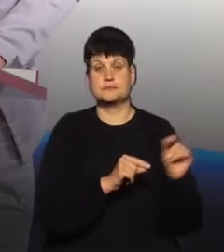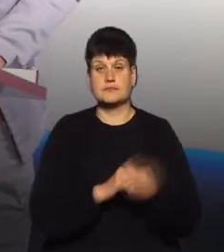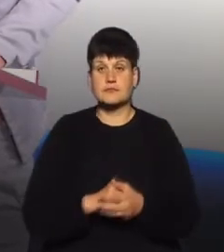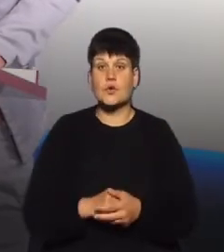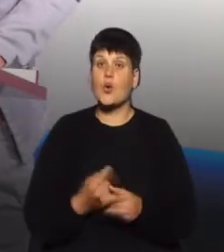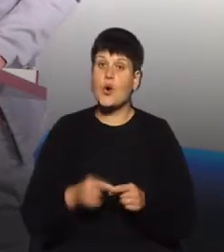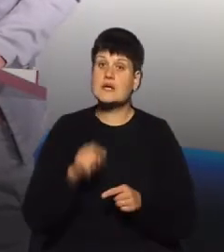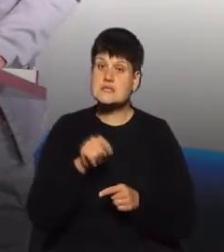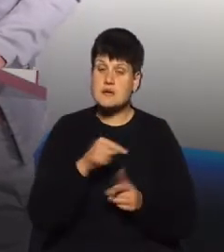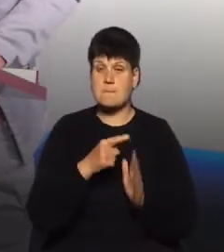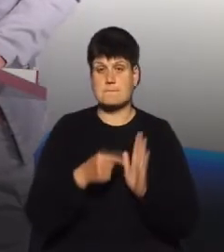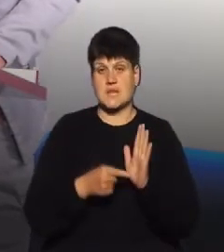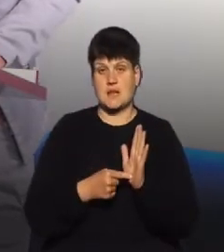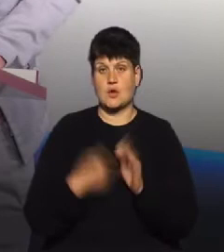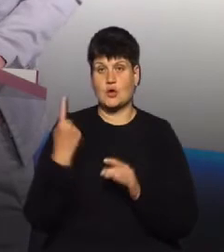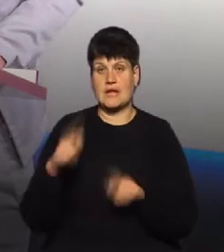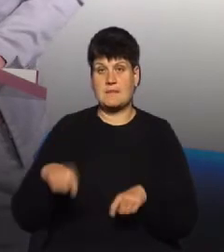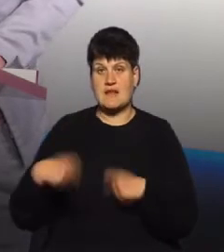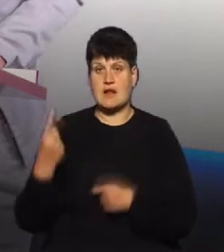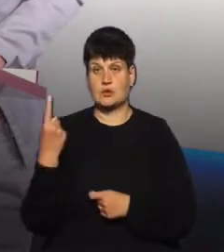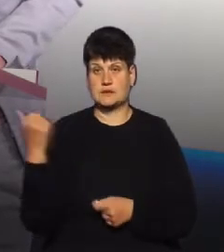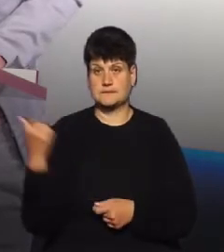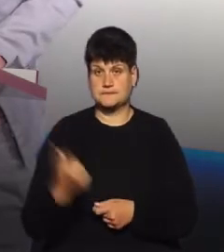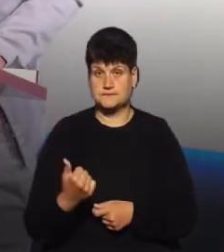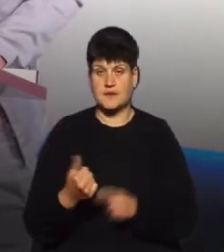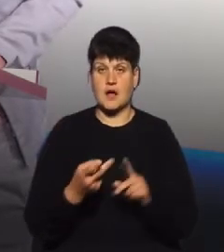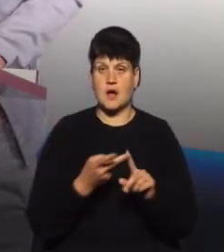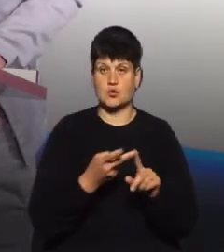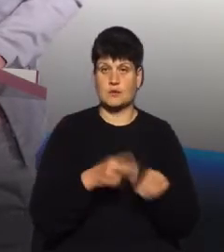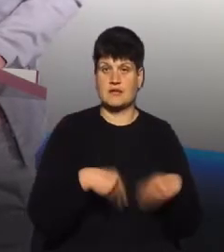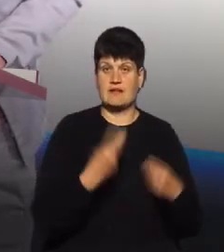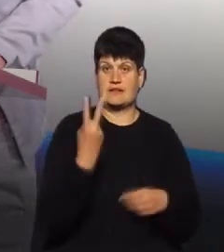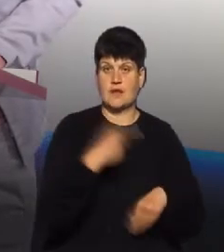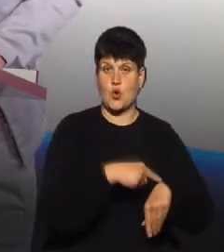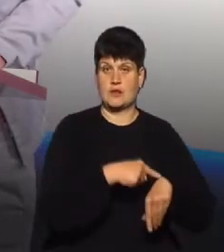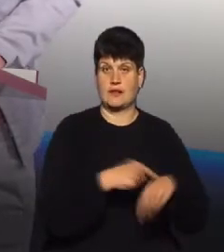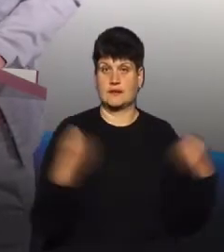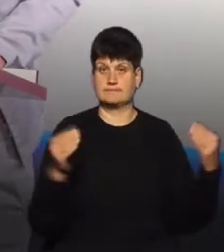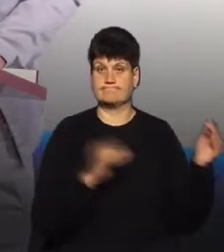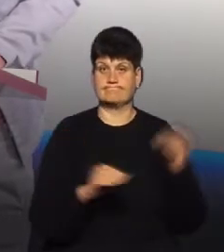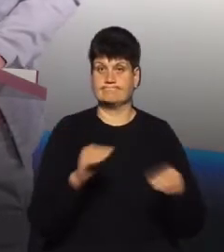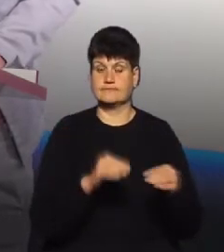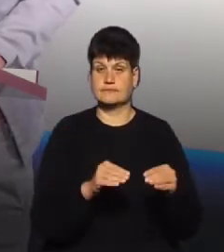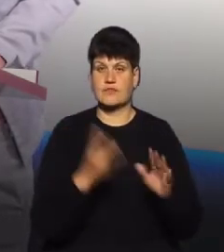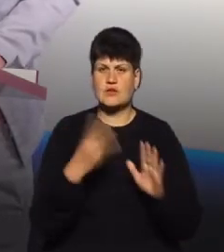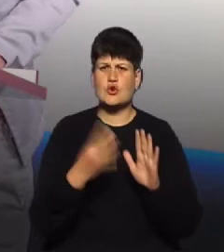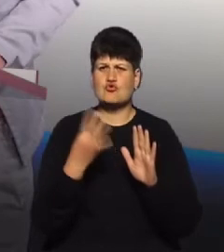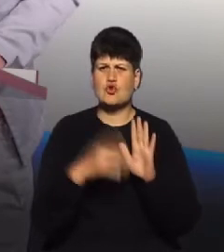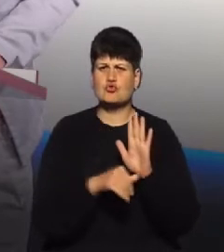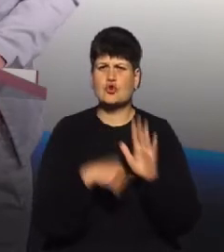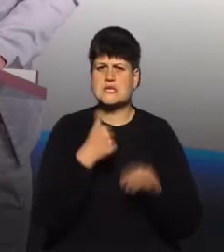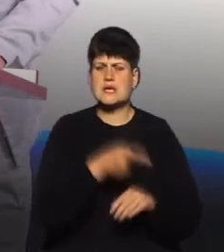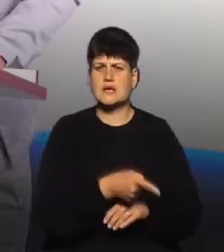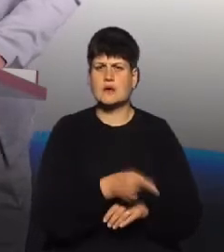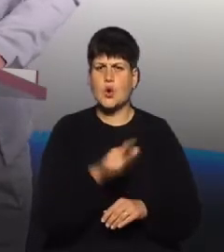тому що одним давали тиждень, а другим давали і 2 години, коли рік 46-й рік. Людям давали